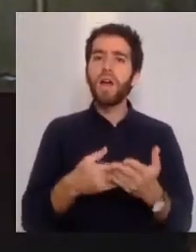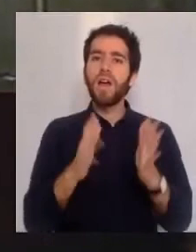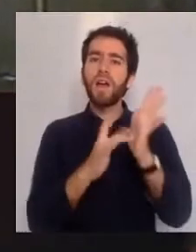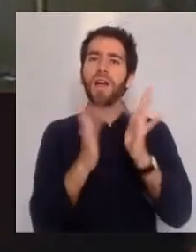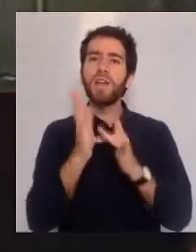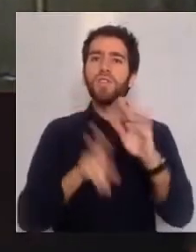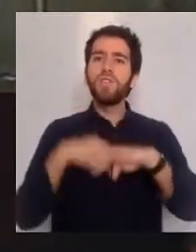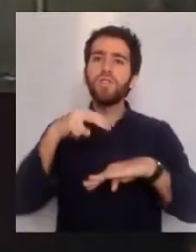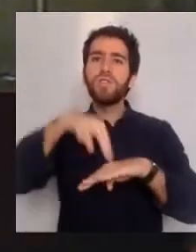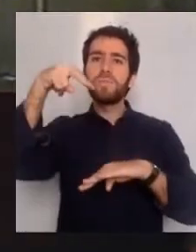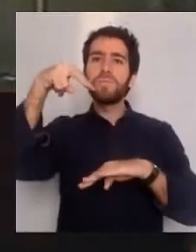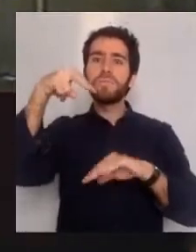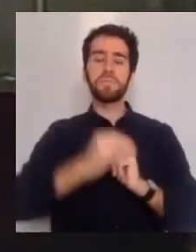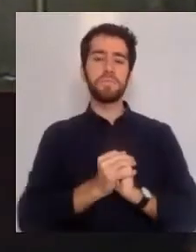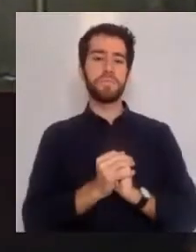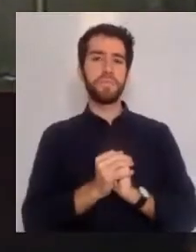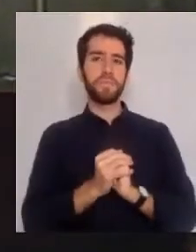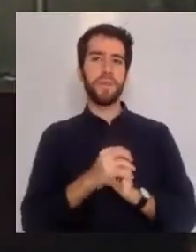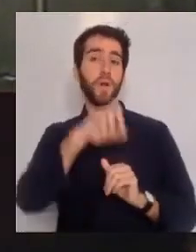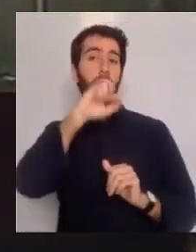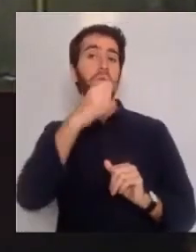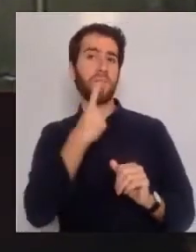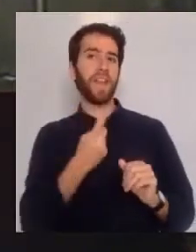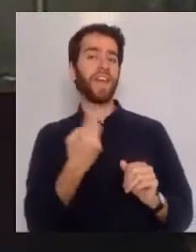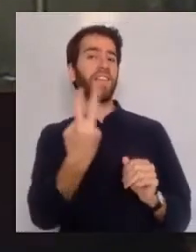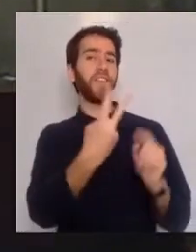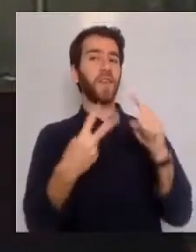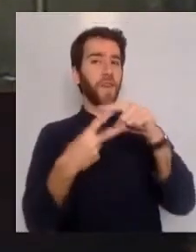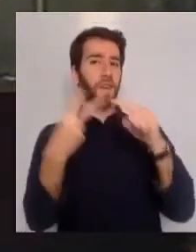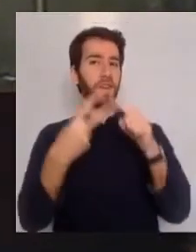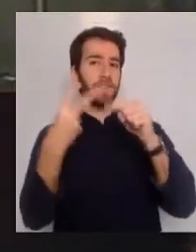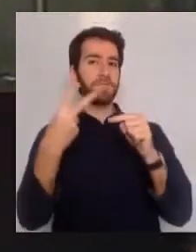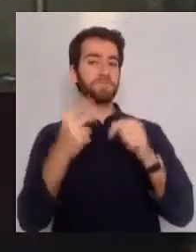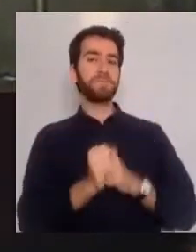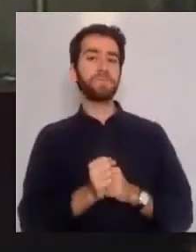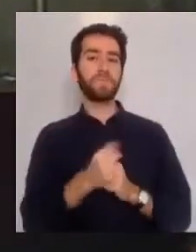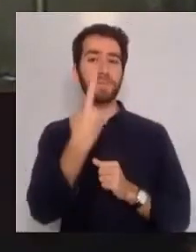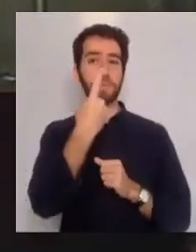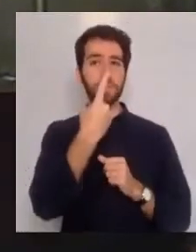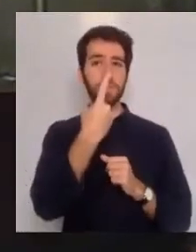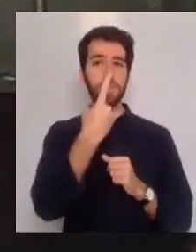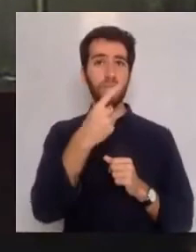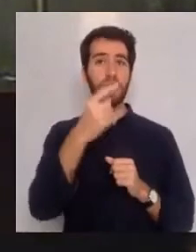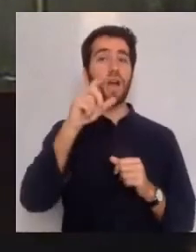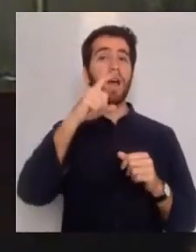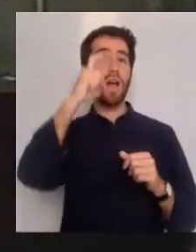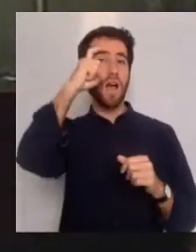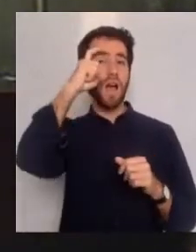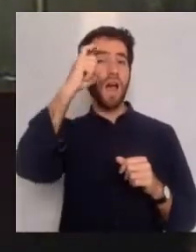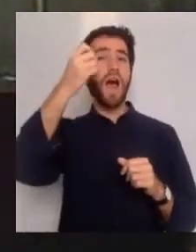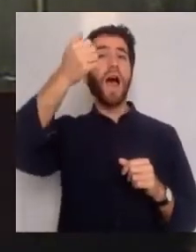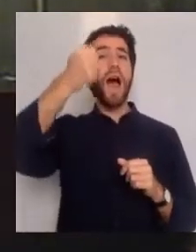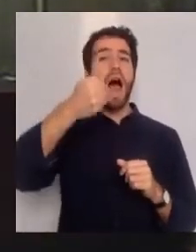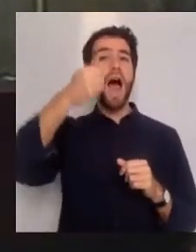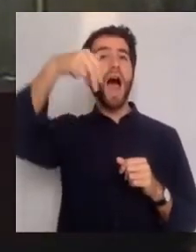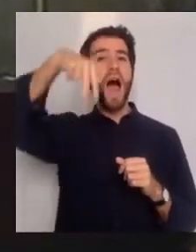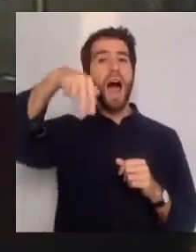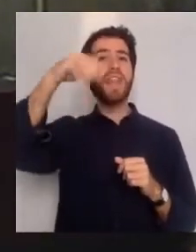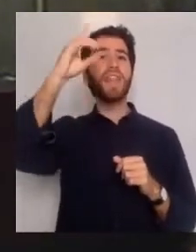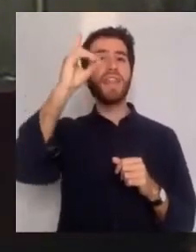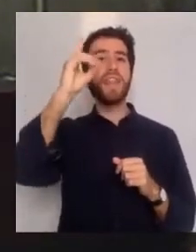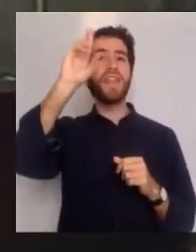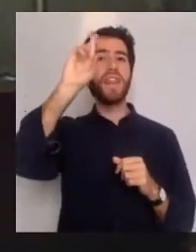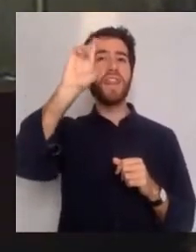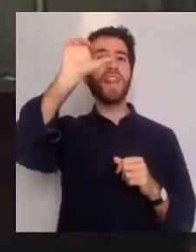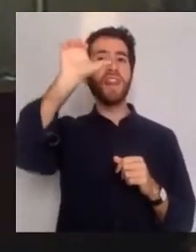Os cito solamente dos. Uno, André Frossard, ministro de